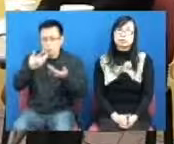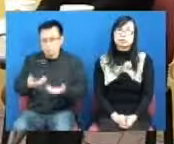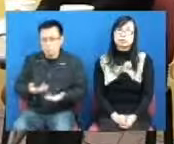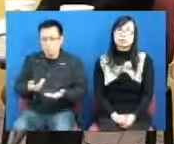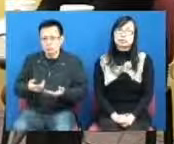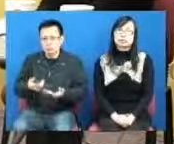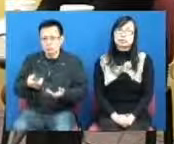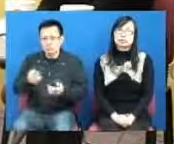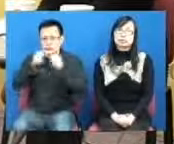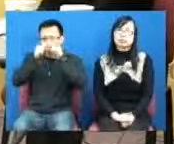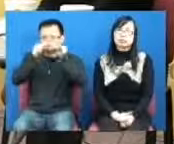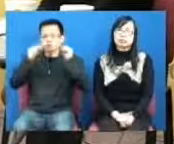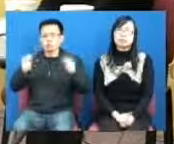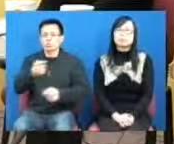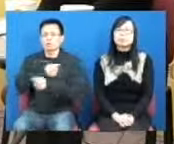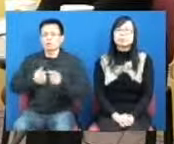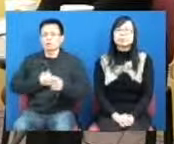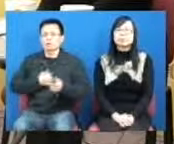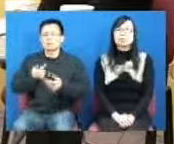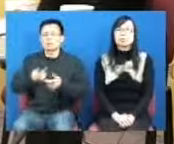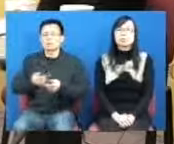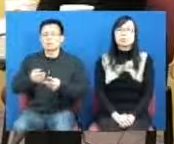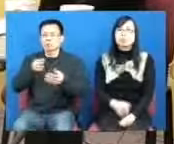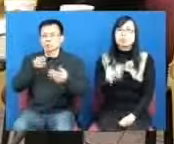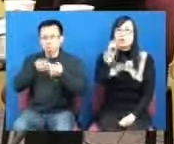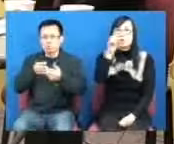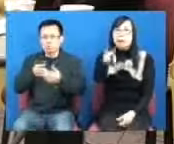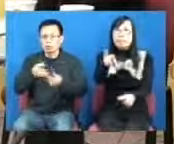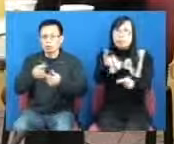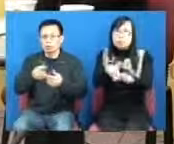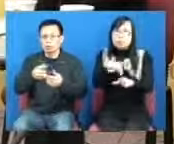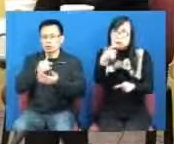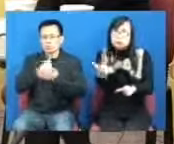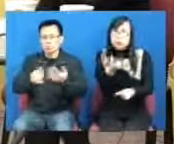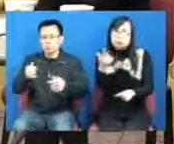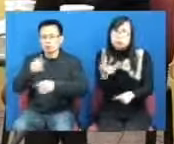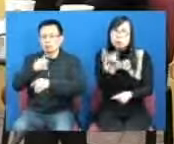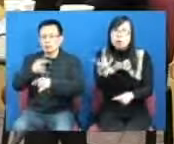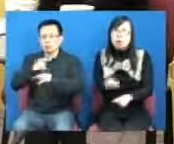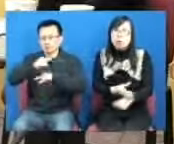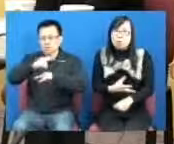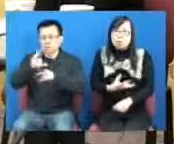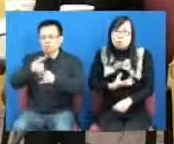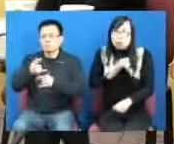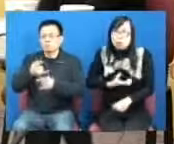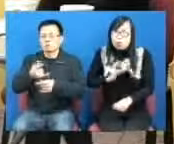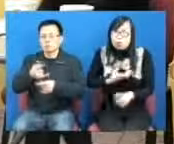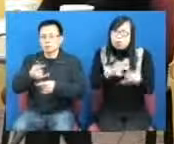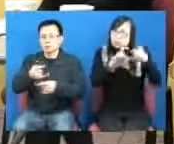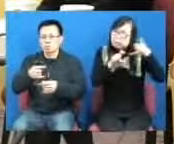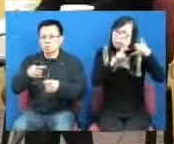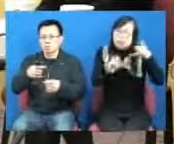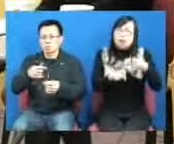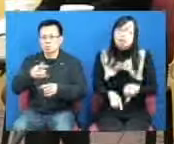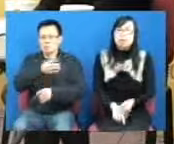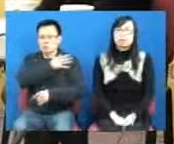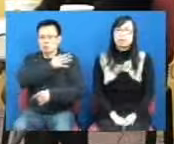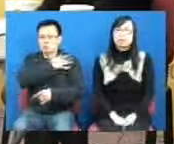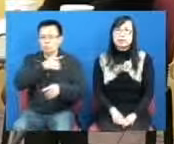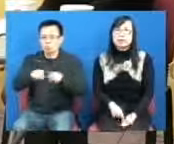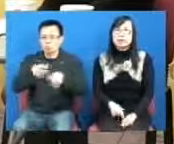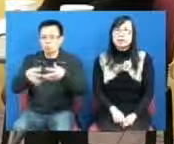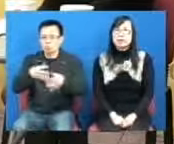就是對於Aso的同事來說那他們是否收到很多很猛烈的電話來雜了其實這次我想